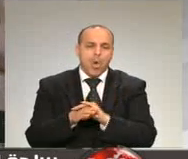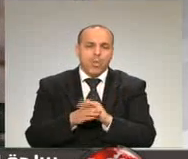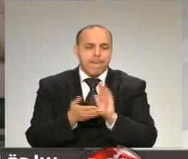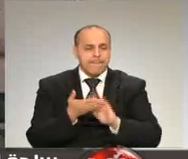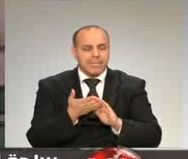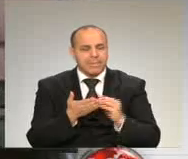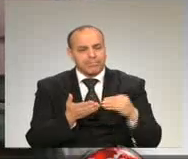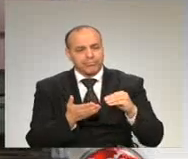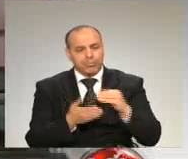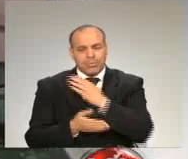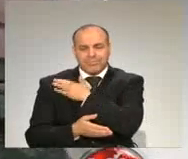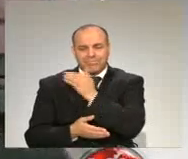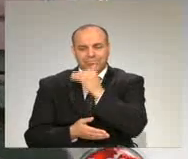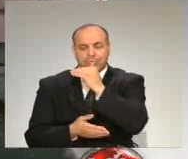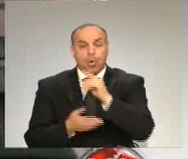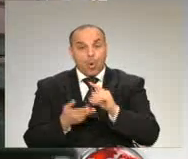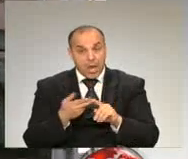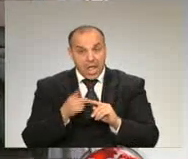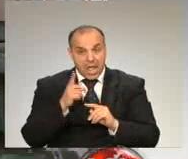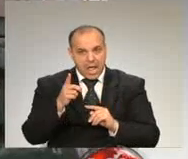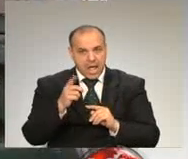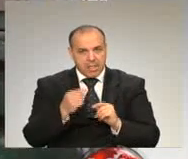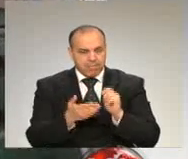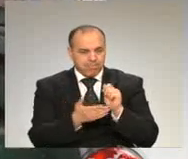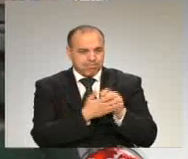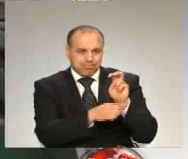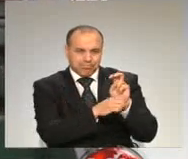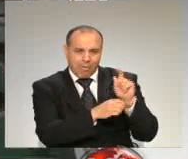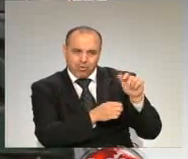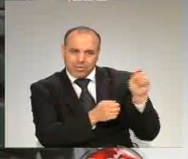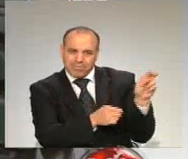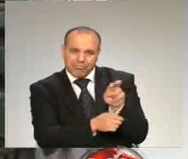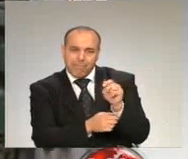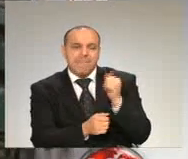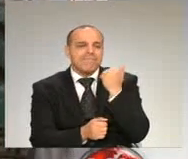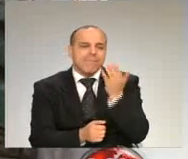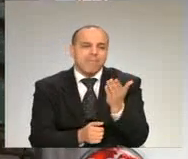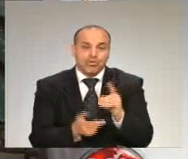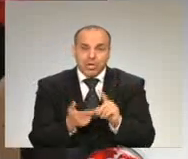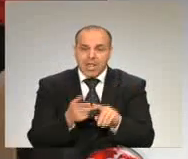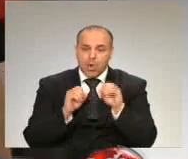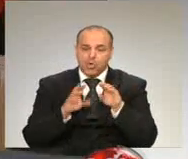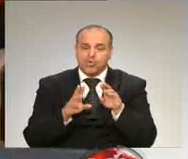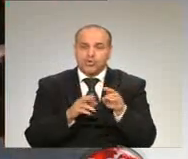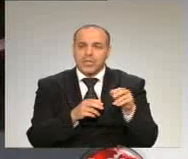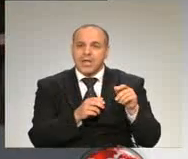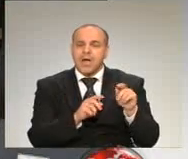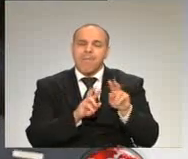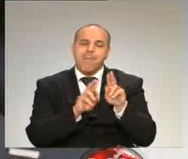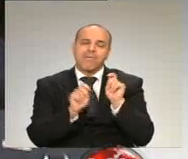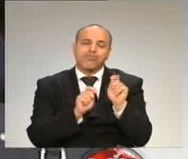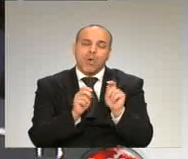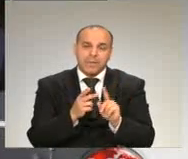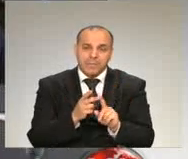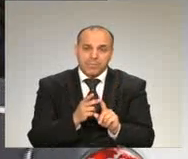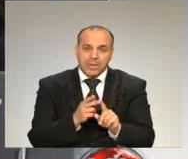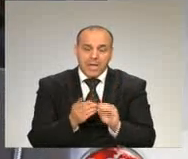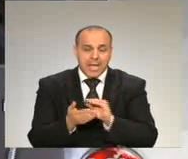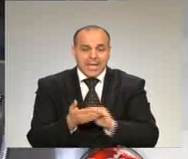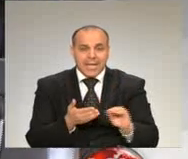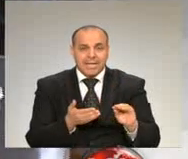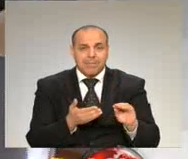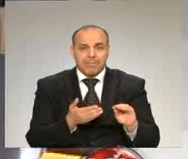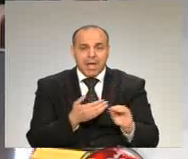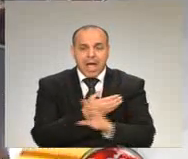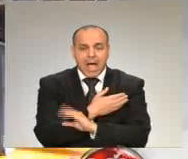المنح والترقيات المهنية وصرف المتخلدات المالية ومسألة الأساتذة المعوضين. وأكد كاتب عام